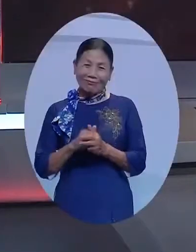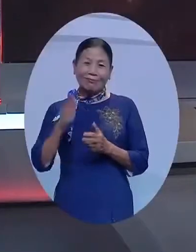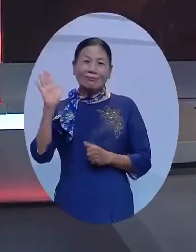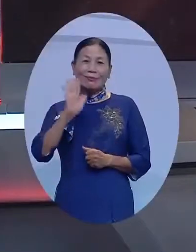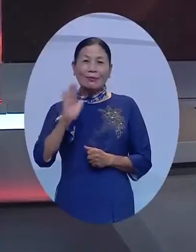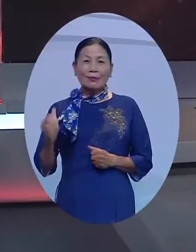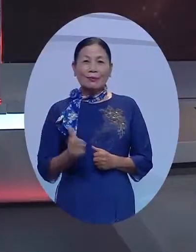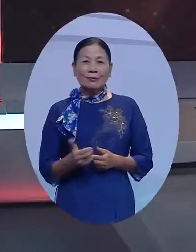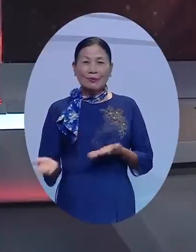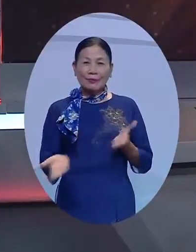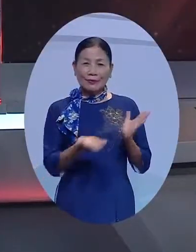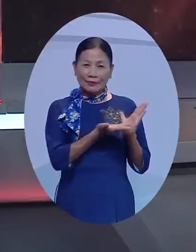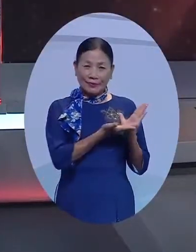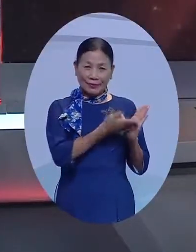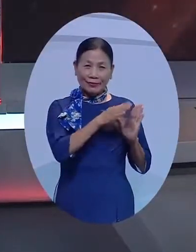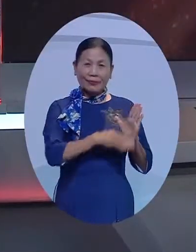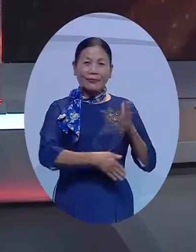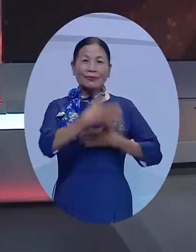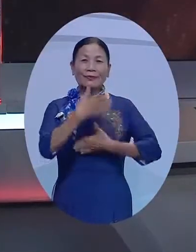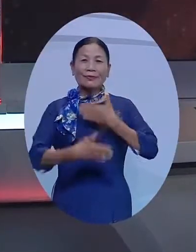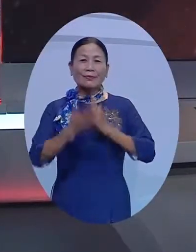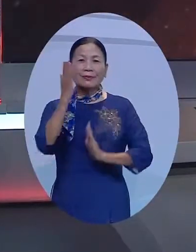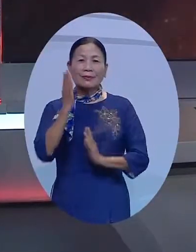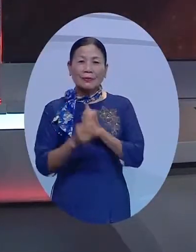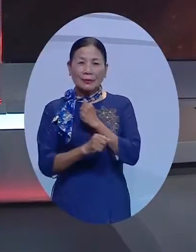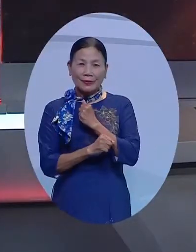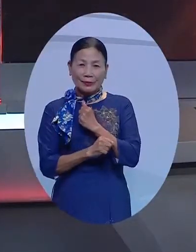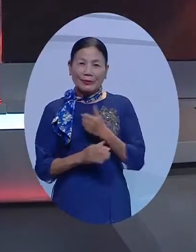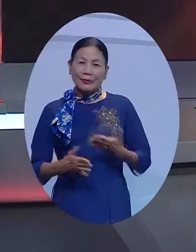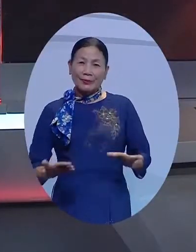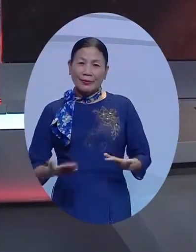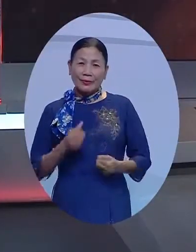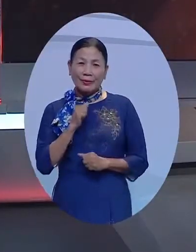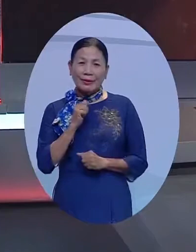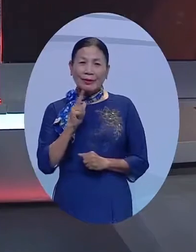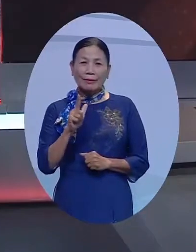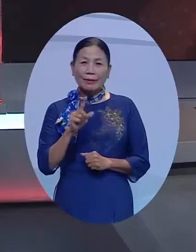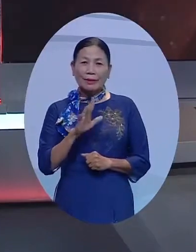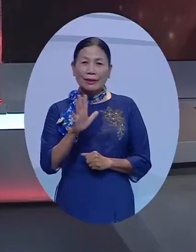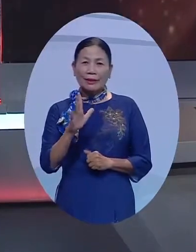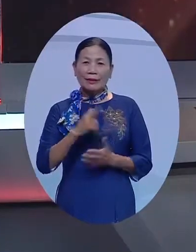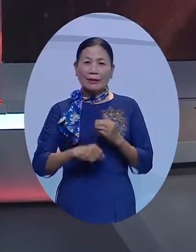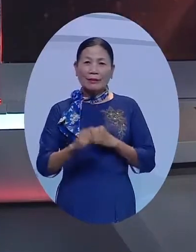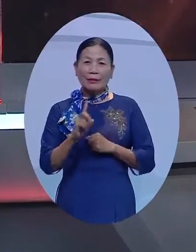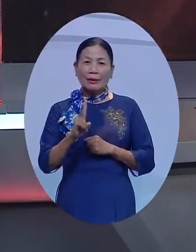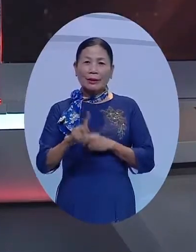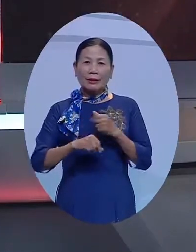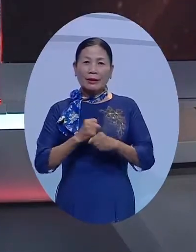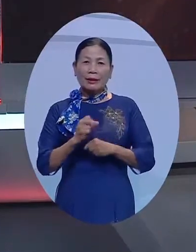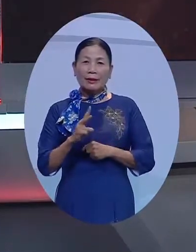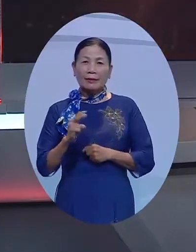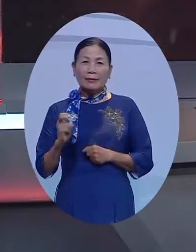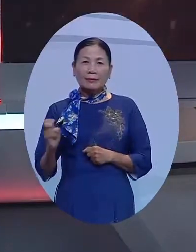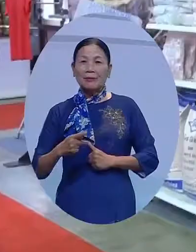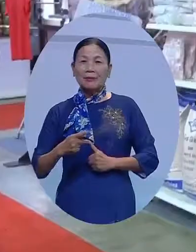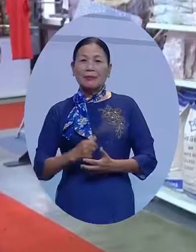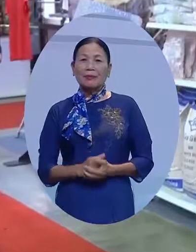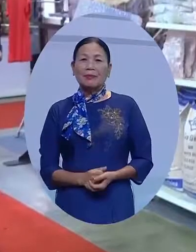chào quý vị, mời quý vị bắt đầu theo dõi bản tin buổi trưa của Đài Truyền hình Thành phố Hồ Chí Minh. Hôm nay thứ bảy ngày 5 tháng 12 năm